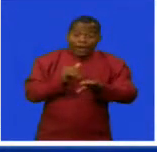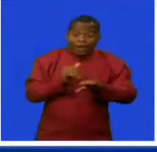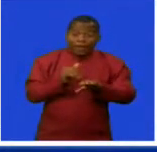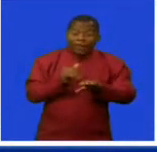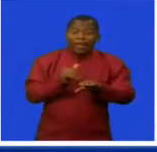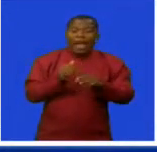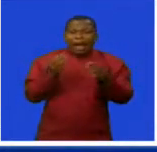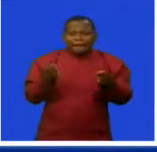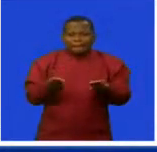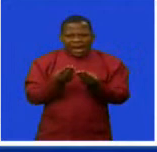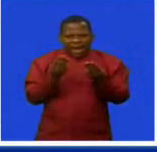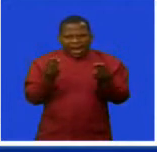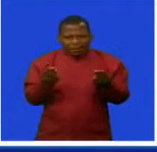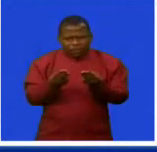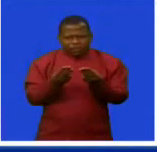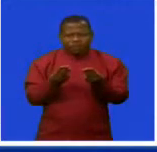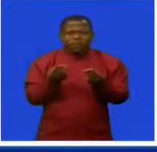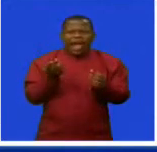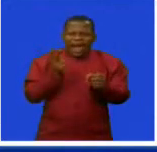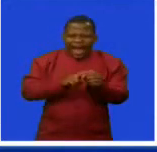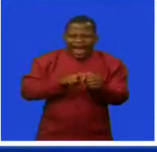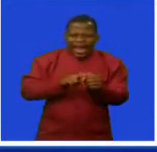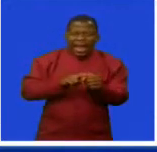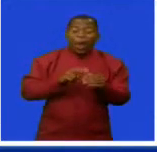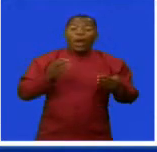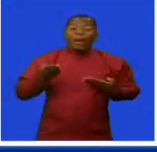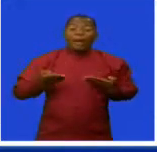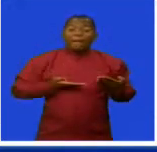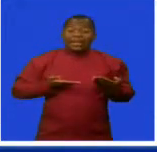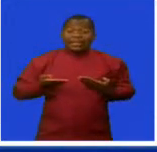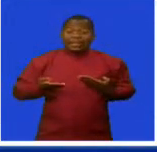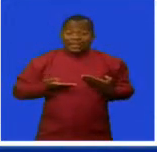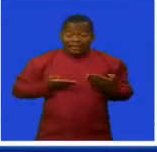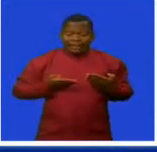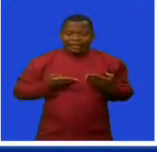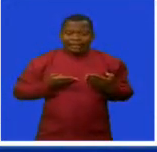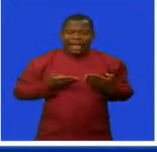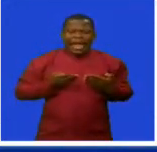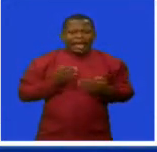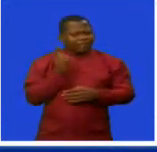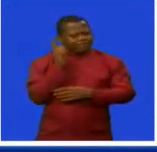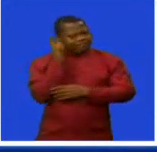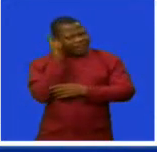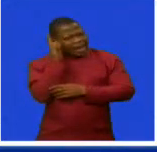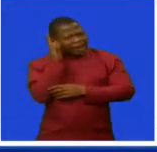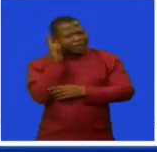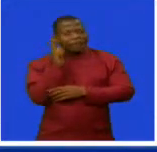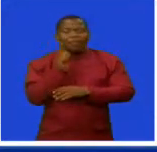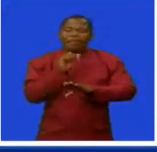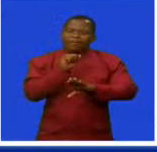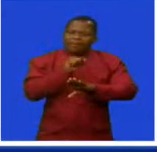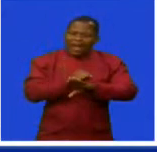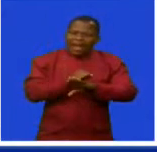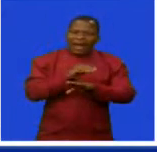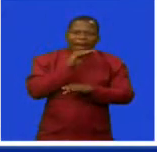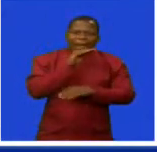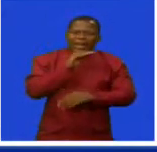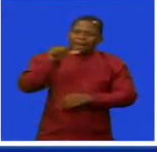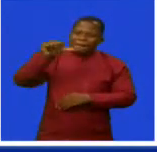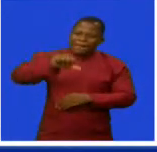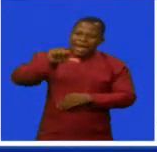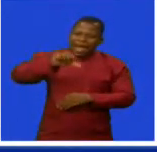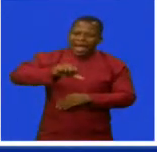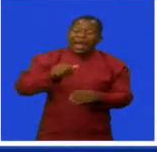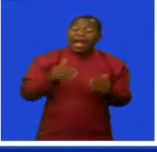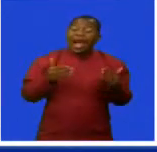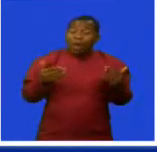abanye balala khona vele nje kungcole kakhulu. So lamabhizinisi lesiwahambele